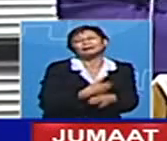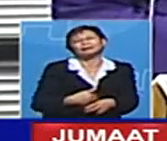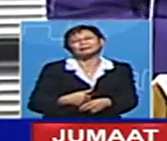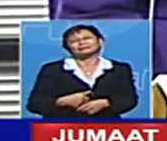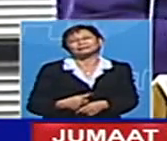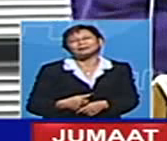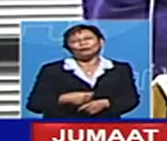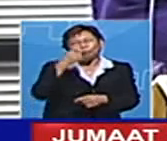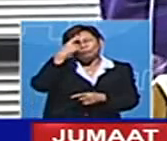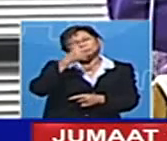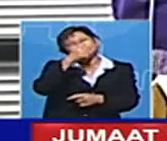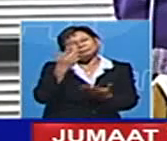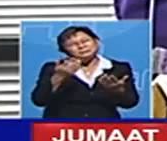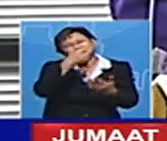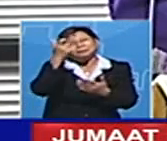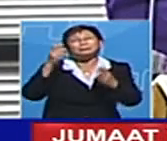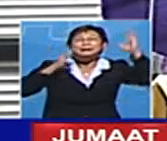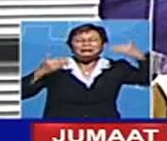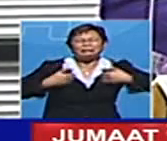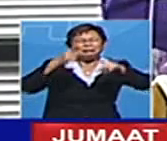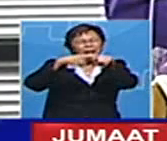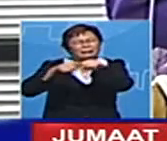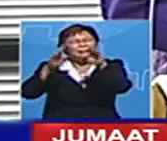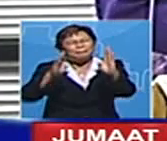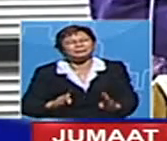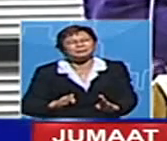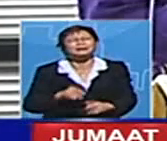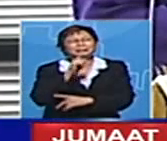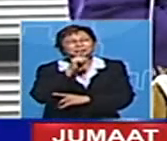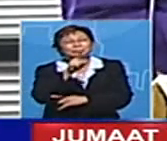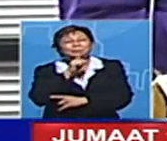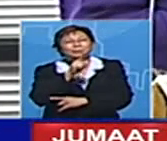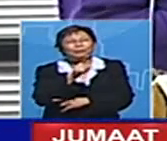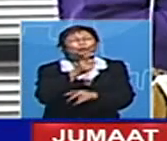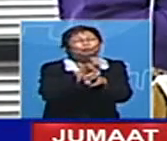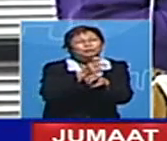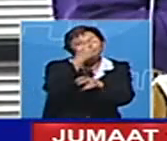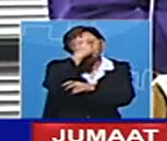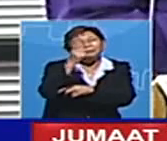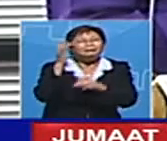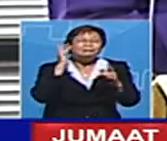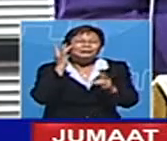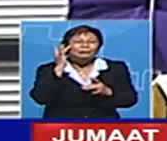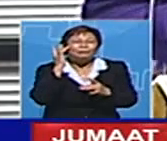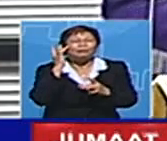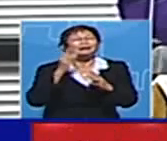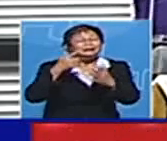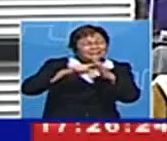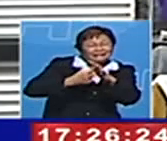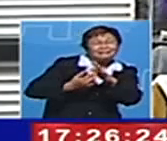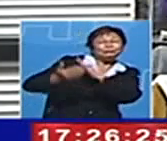kemajmukan rakyat di negara ini sememangnya pun tanpa disedari sejak meraih